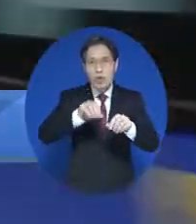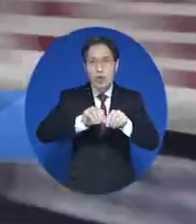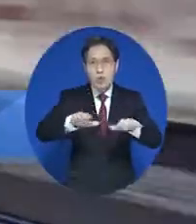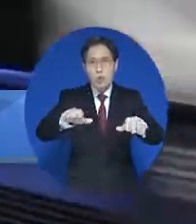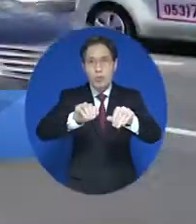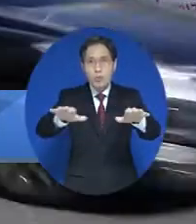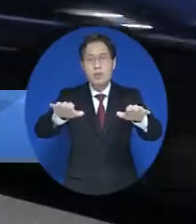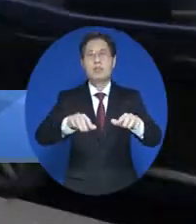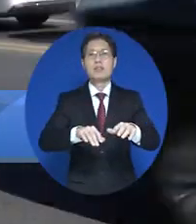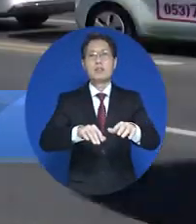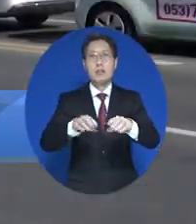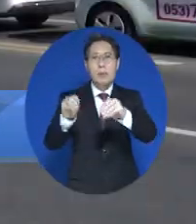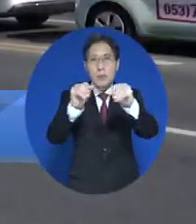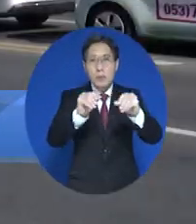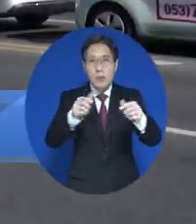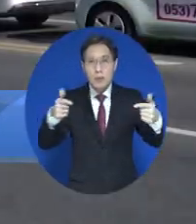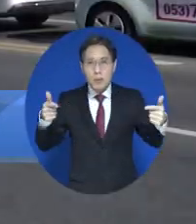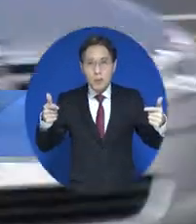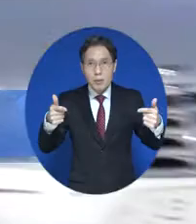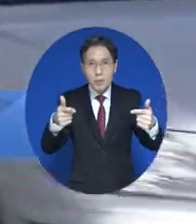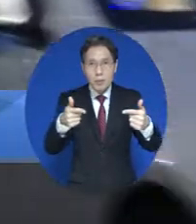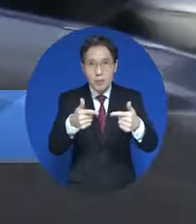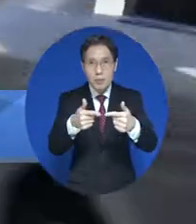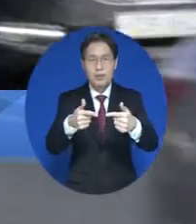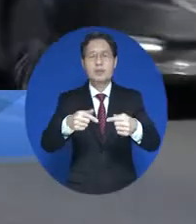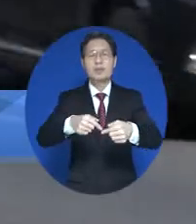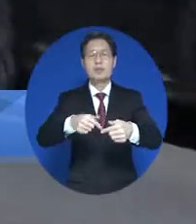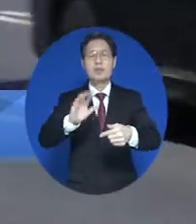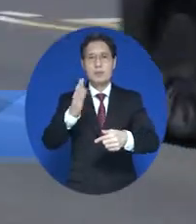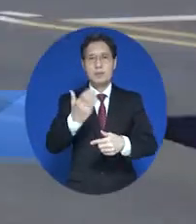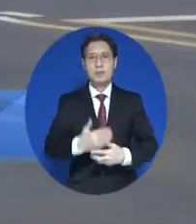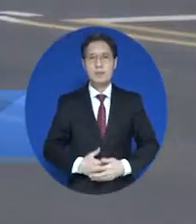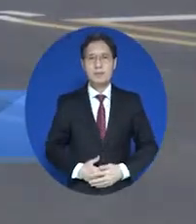미세먼지 자율 저감 책임제 를 확대했습니다